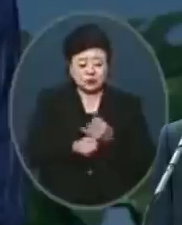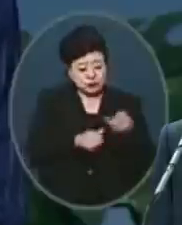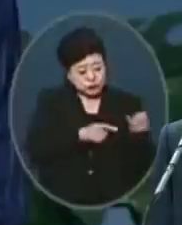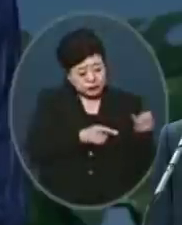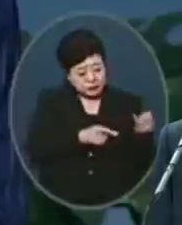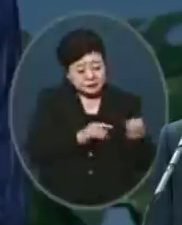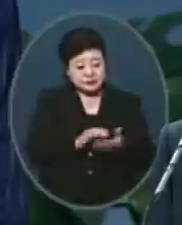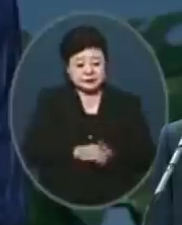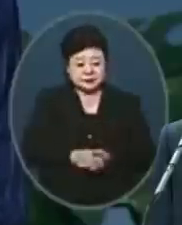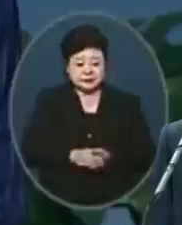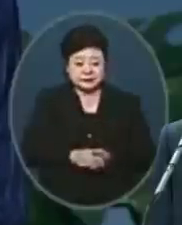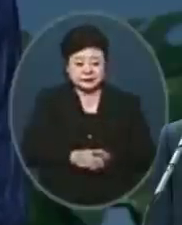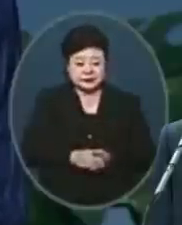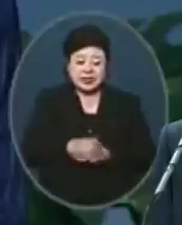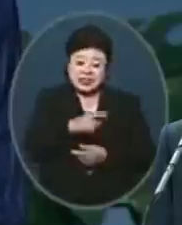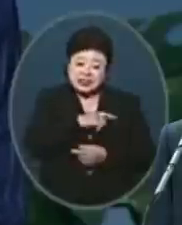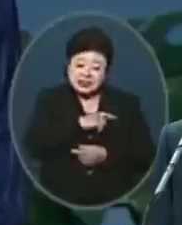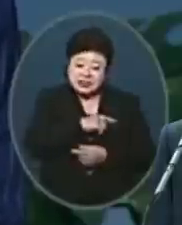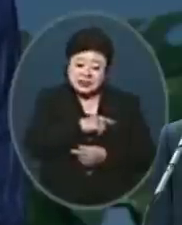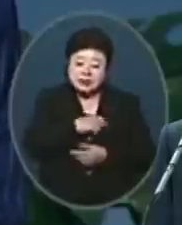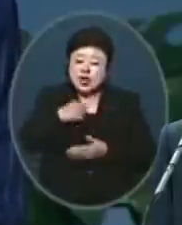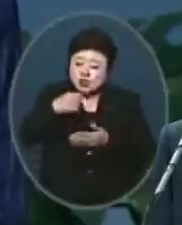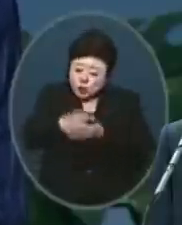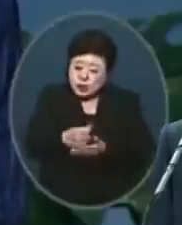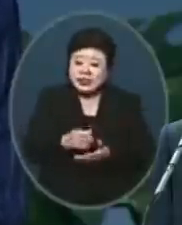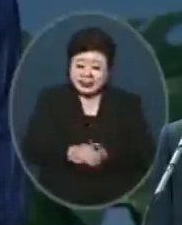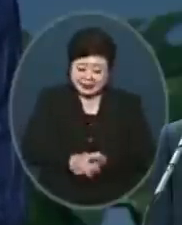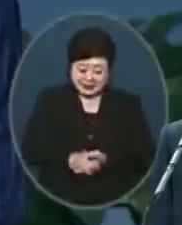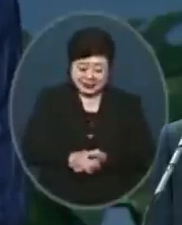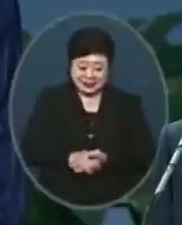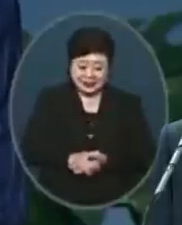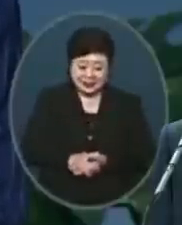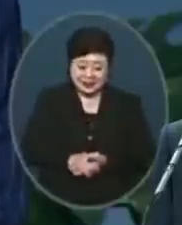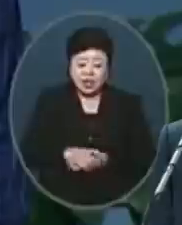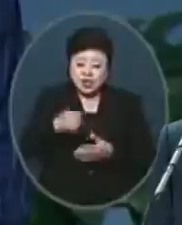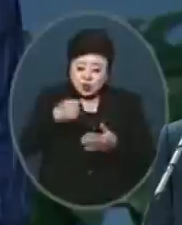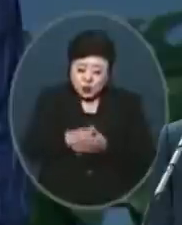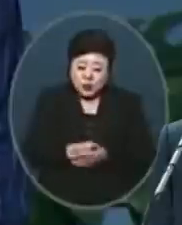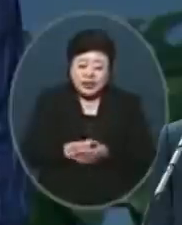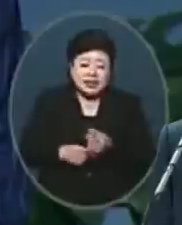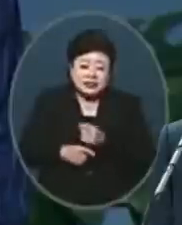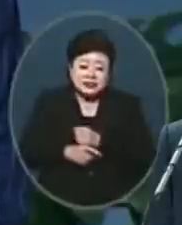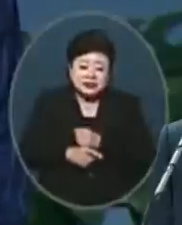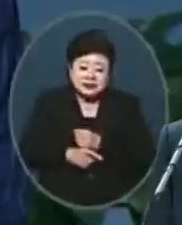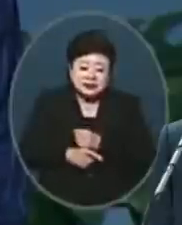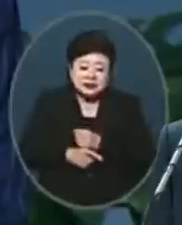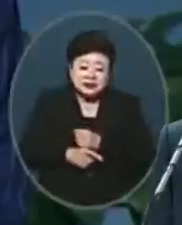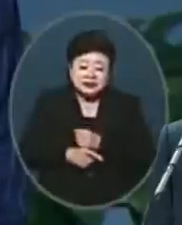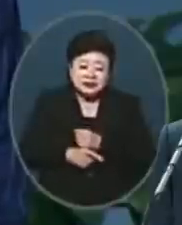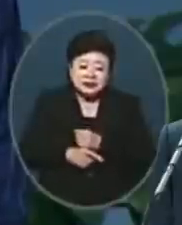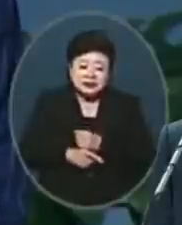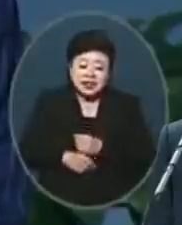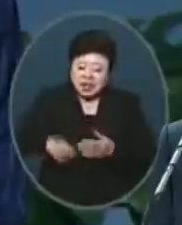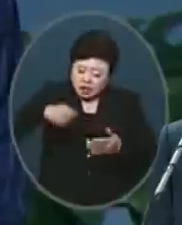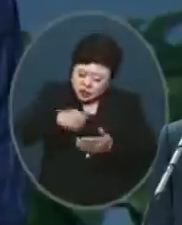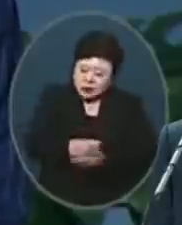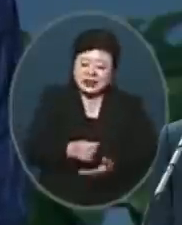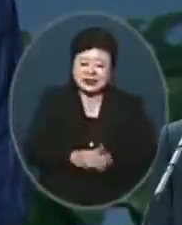말하기를 당신 이름이 용기인데 용기라는 것은 조금 바람을 길게 하면 용기가